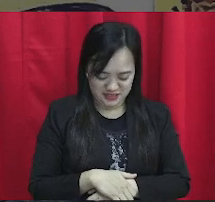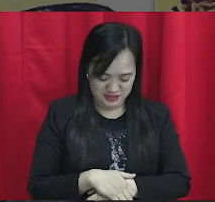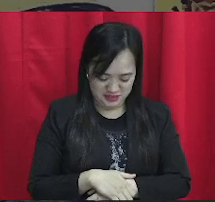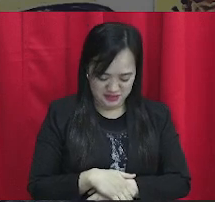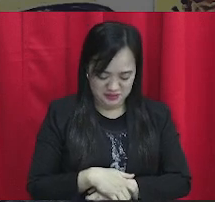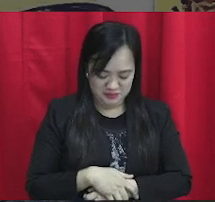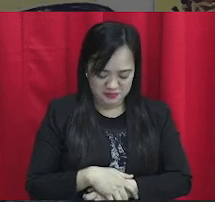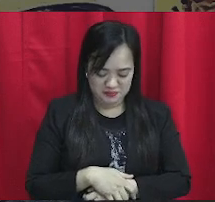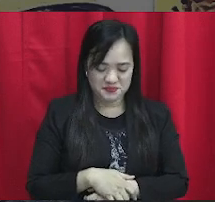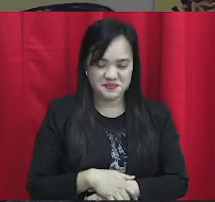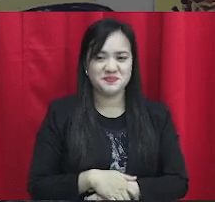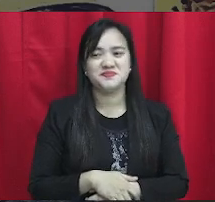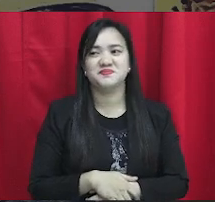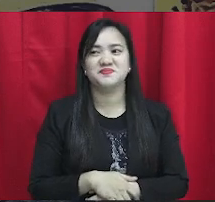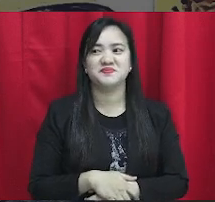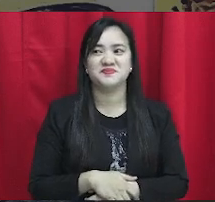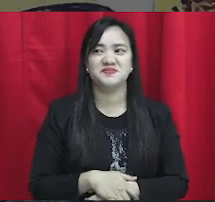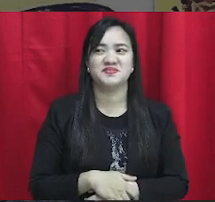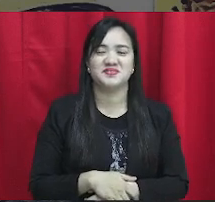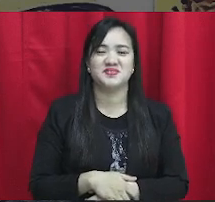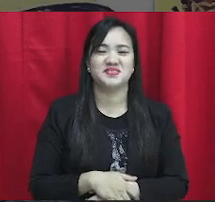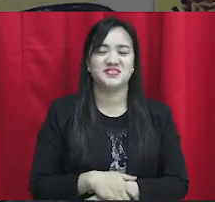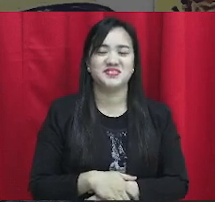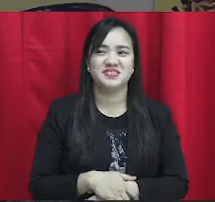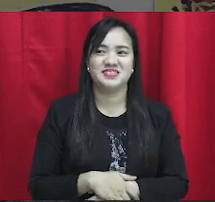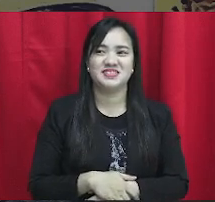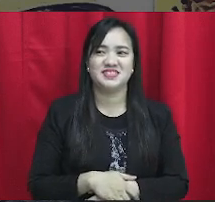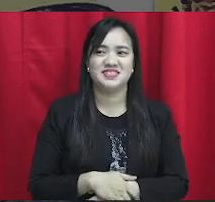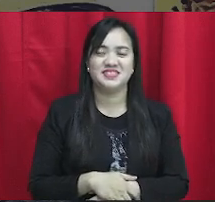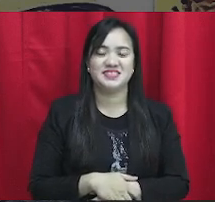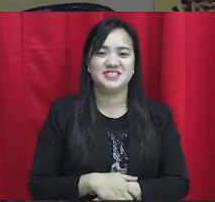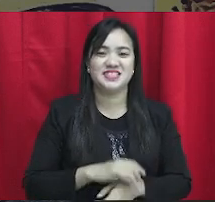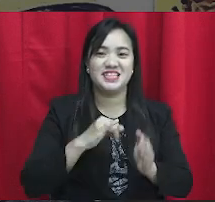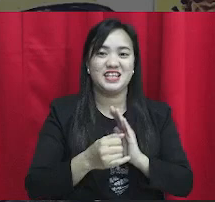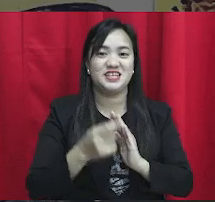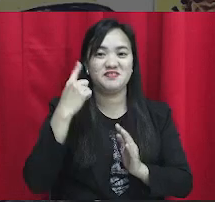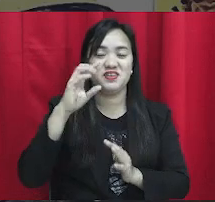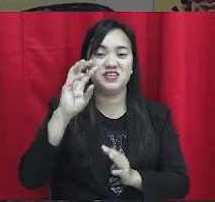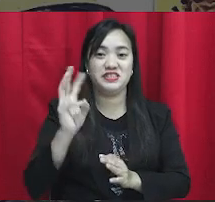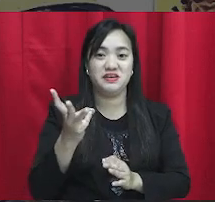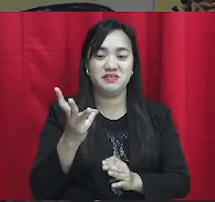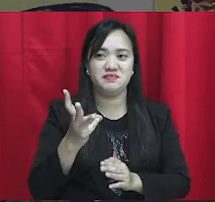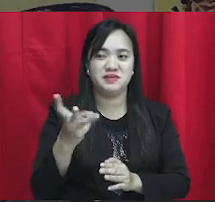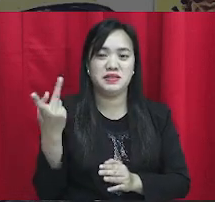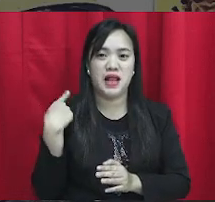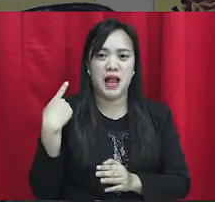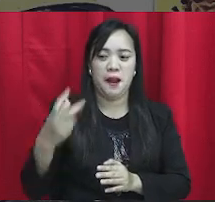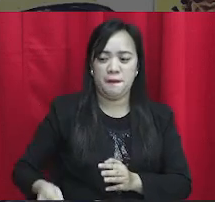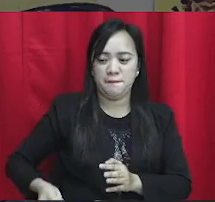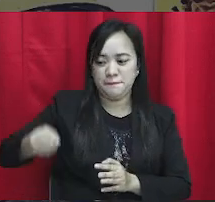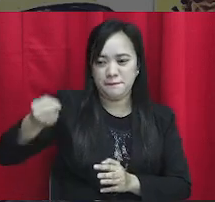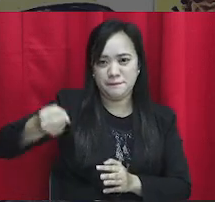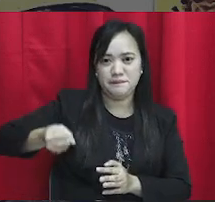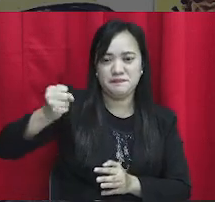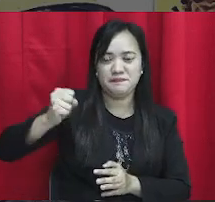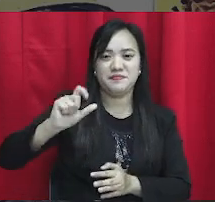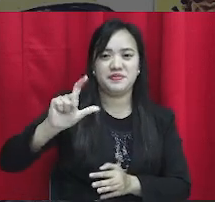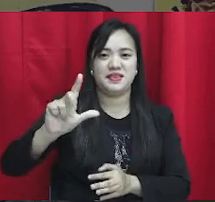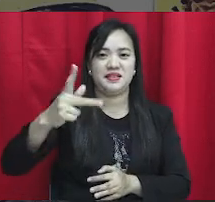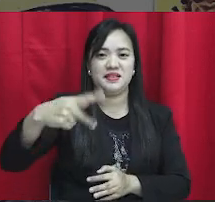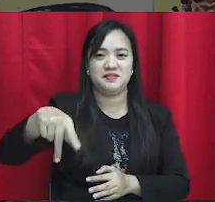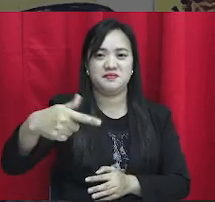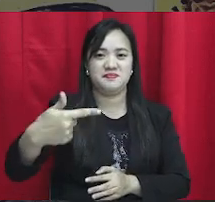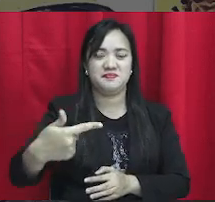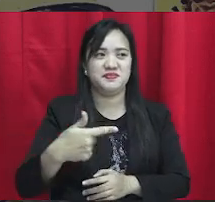LPG. Oh. Ikaw, nanay. 70 years old, nanay, nagbubuhat pa ako.